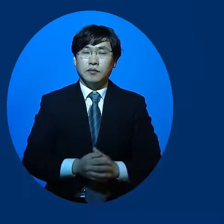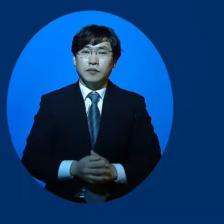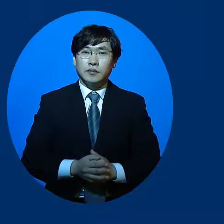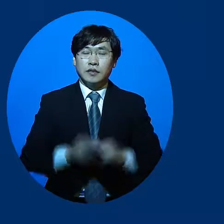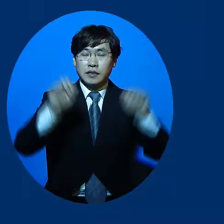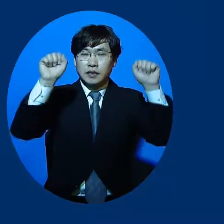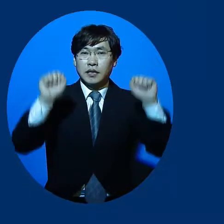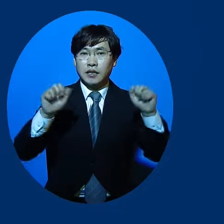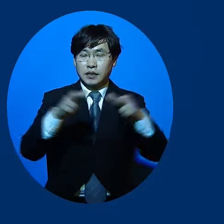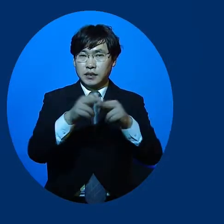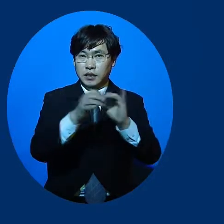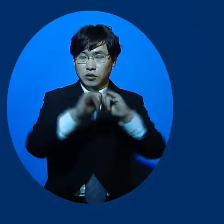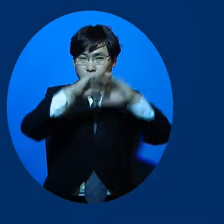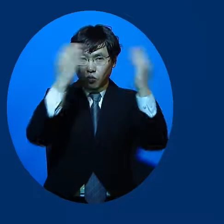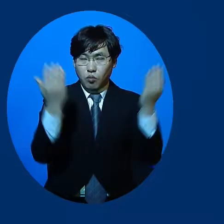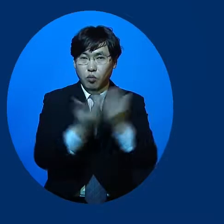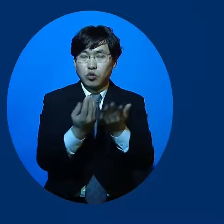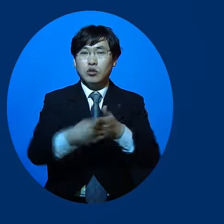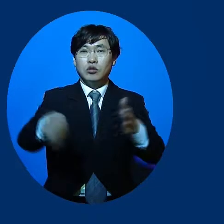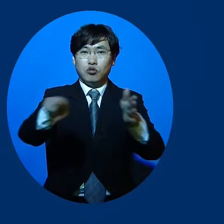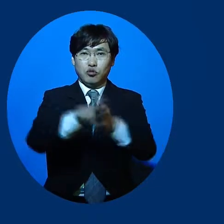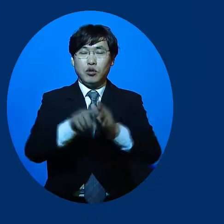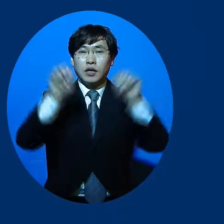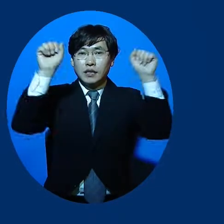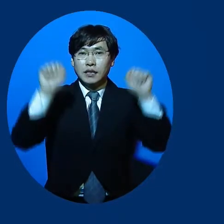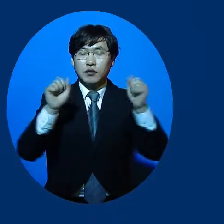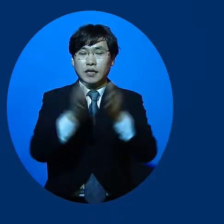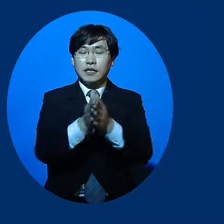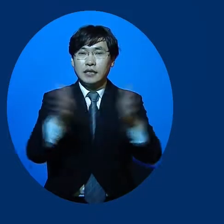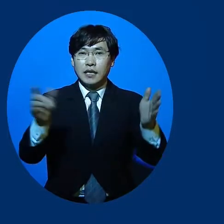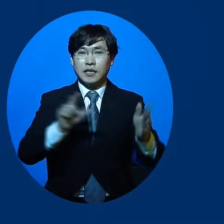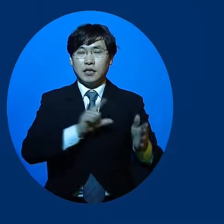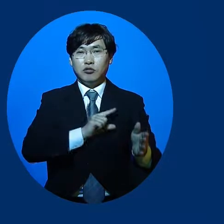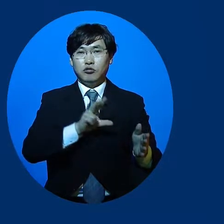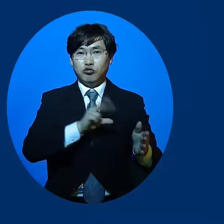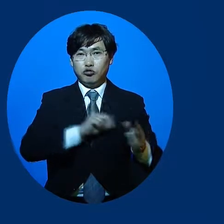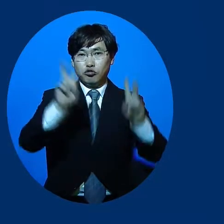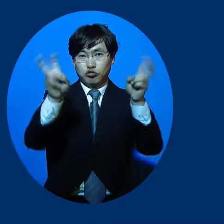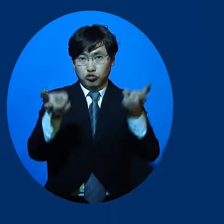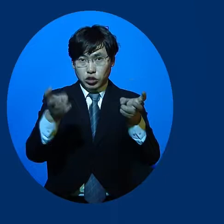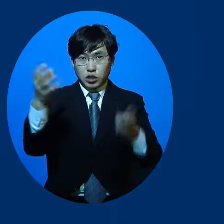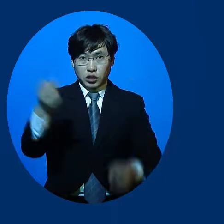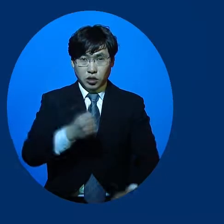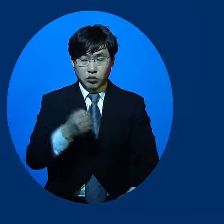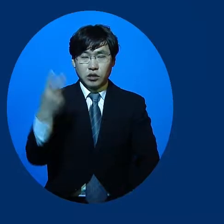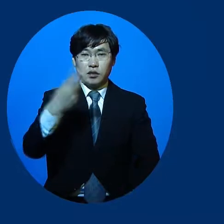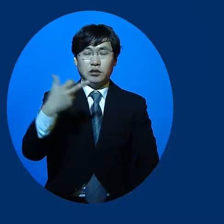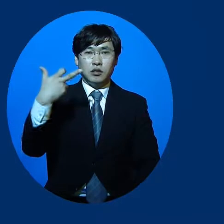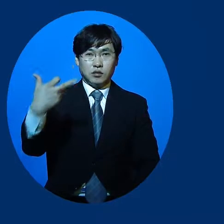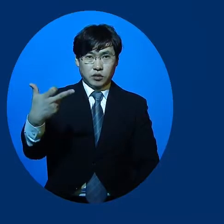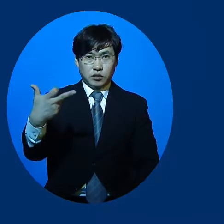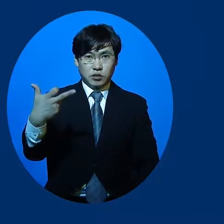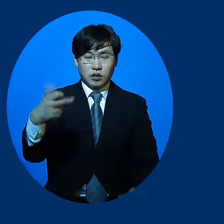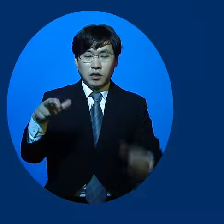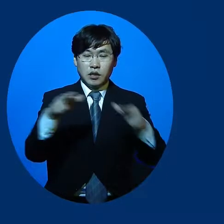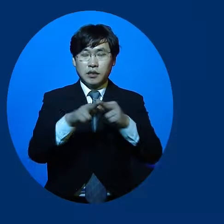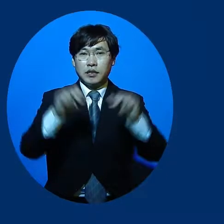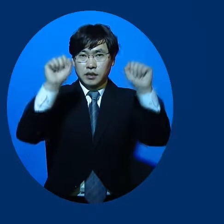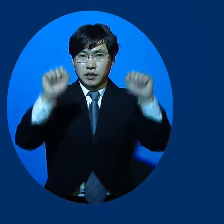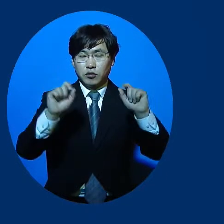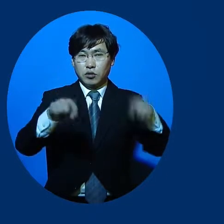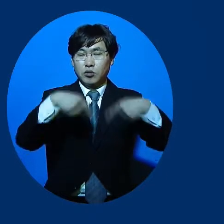체육, 모두를 위한 체육의 시작이라는 비전을 가지고 2017년 장애인 생활체육